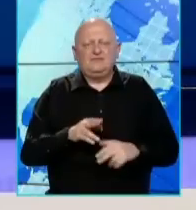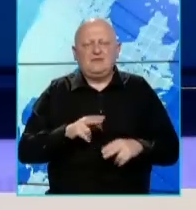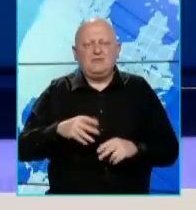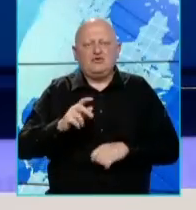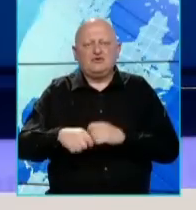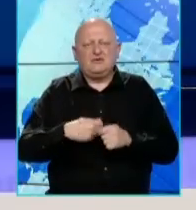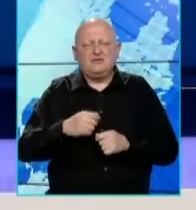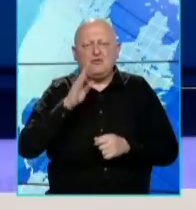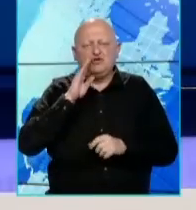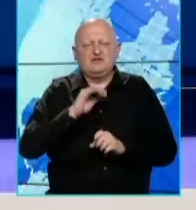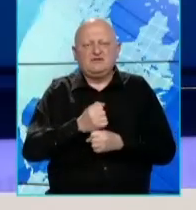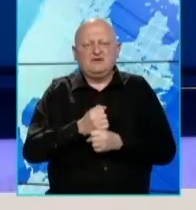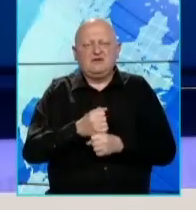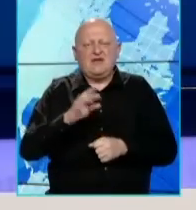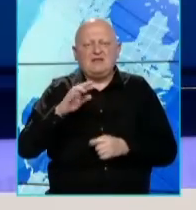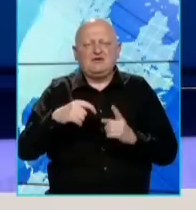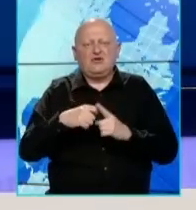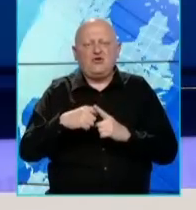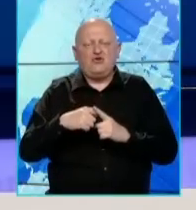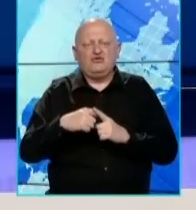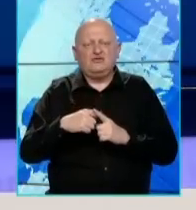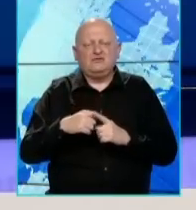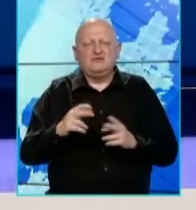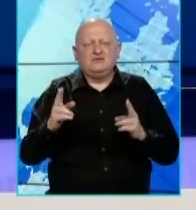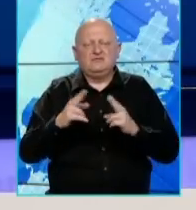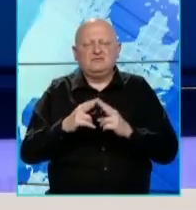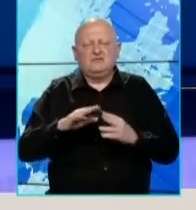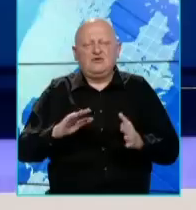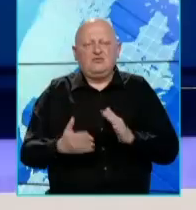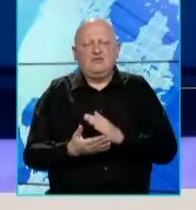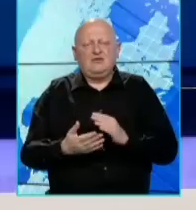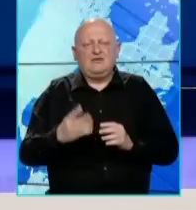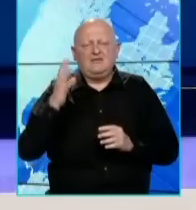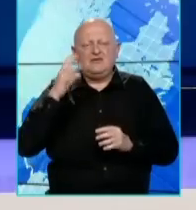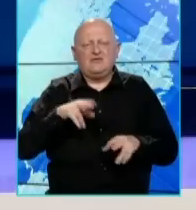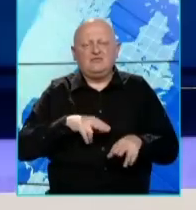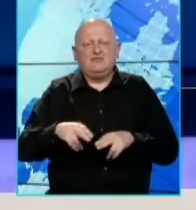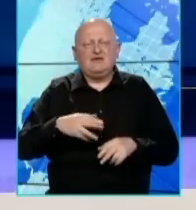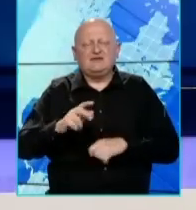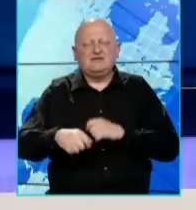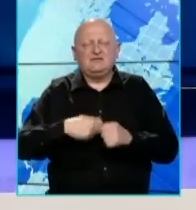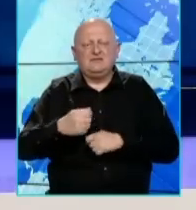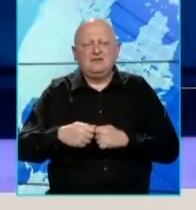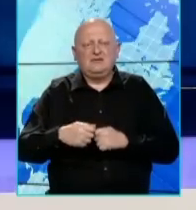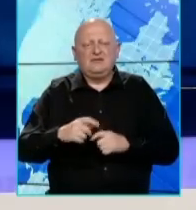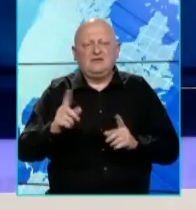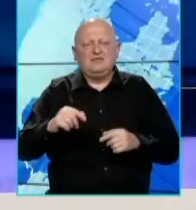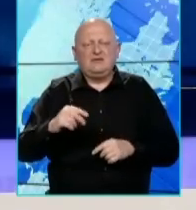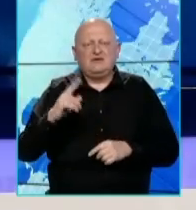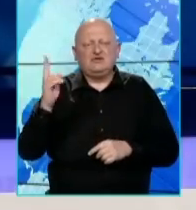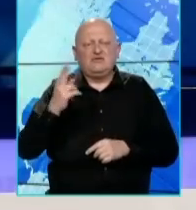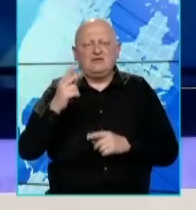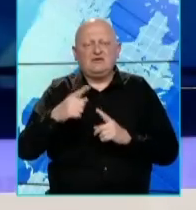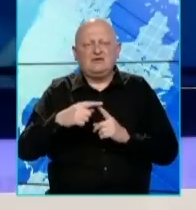Ministar vanjskih poslova Bosne i Hercegovine Elmedin Konaković sastao se sa potpredsjednicom vlade i ministricom vanjskih poslova Republike